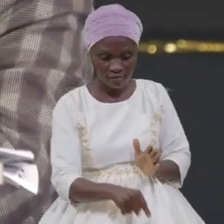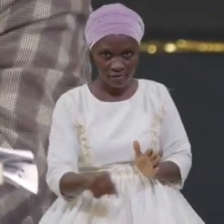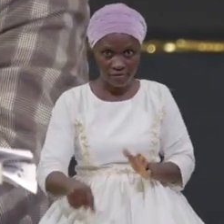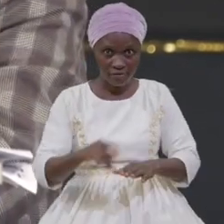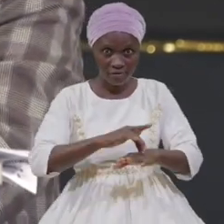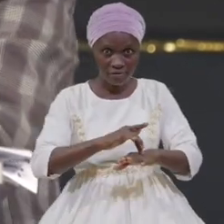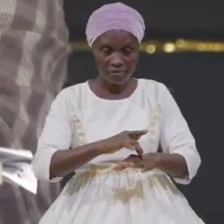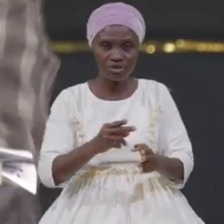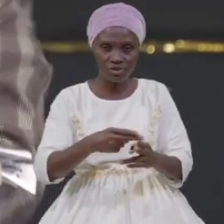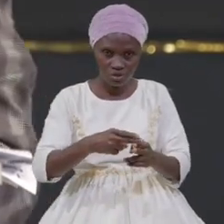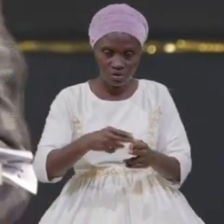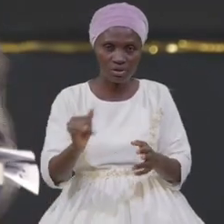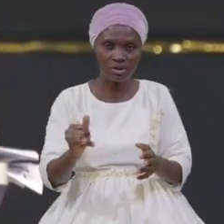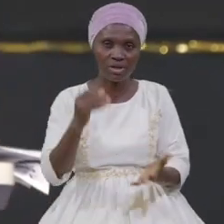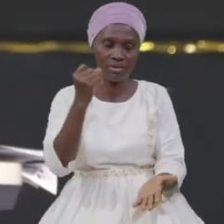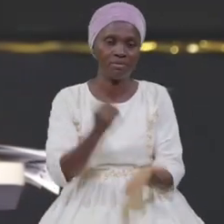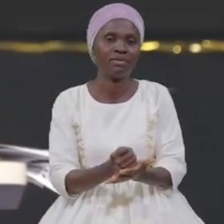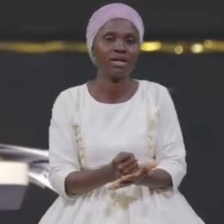pieds, bientôt.